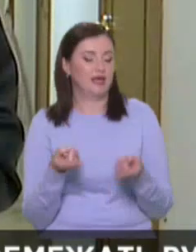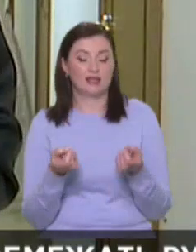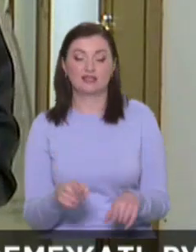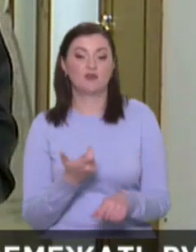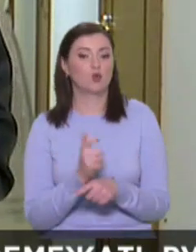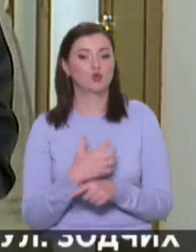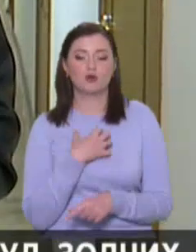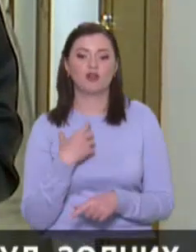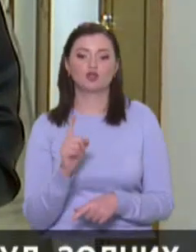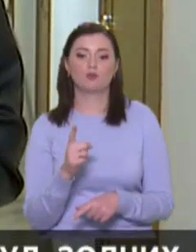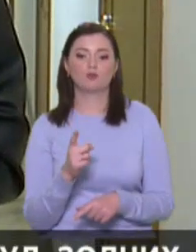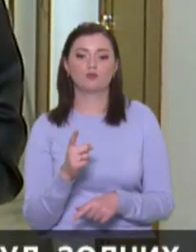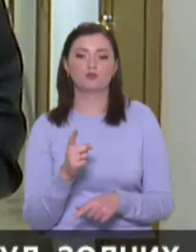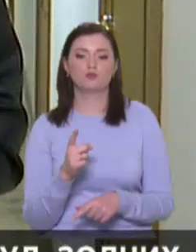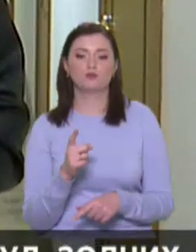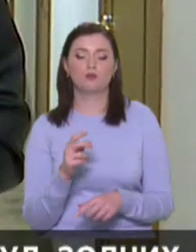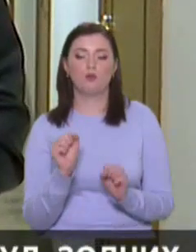дуже важлива, бо якщо так можна сказати,